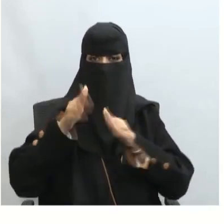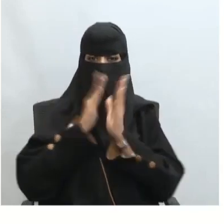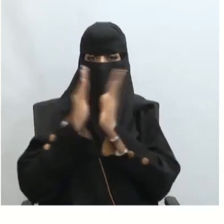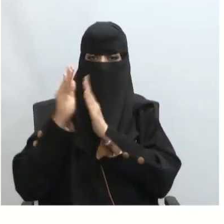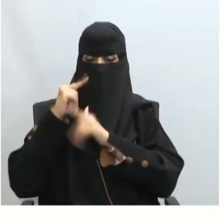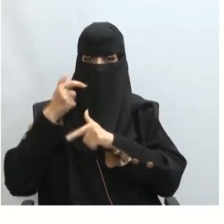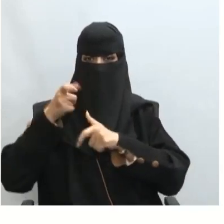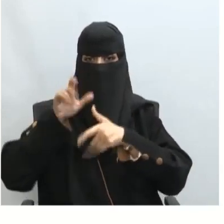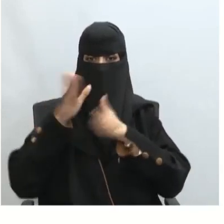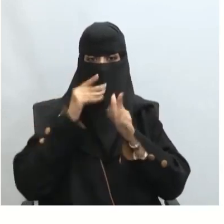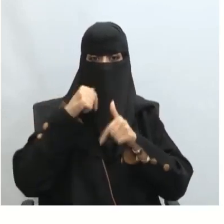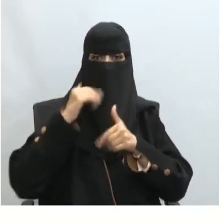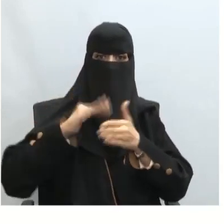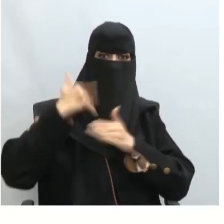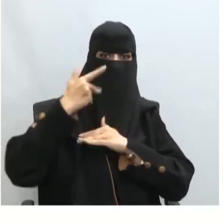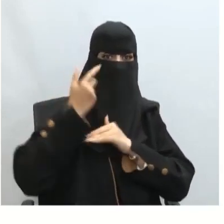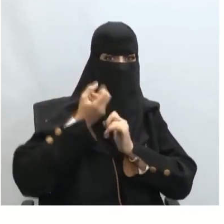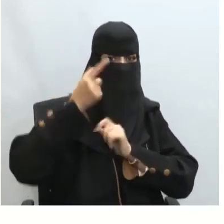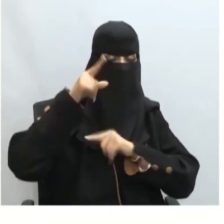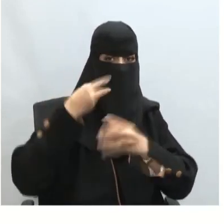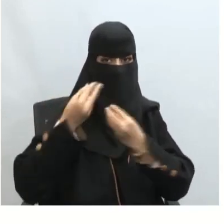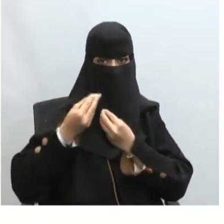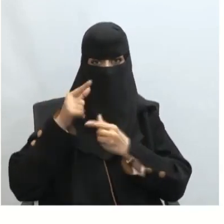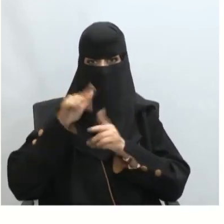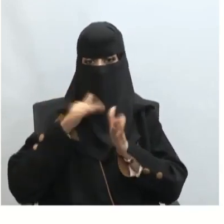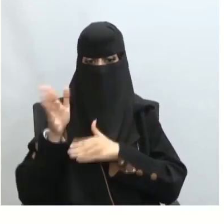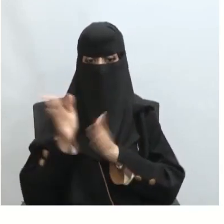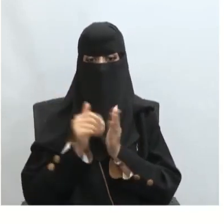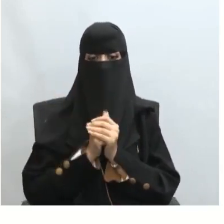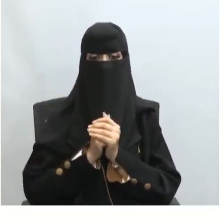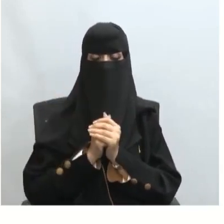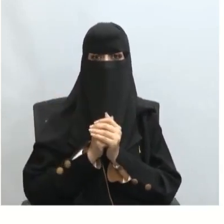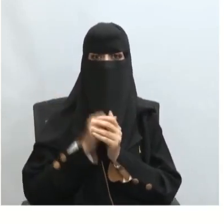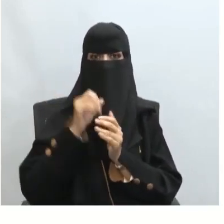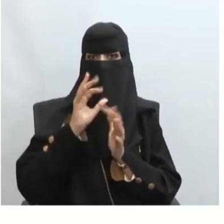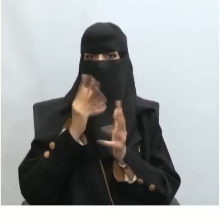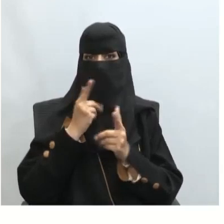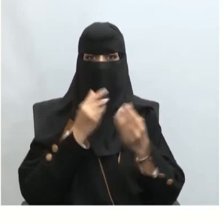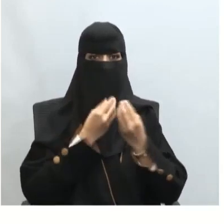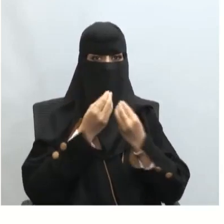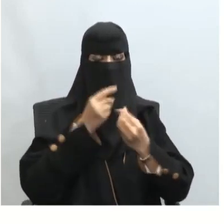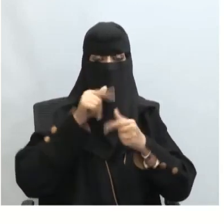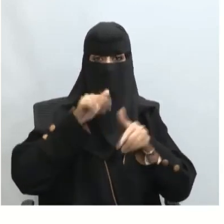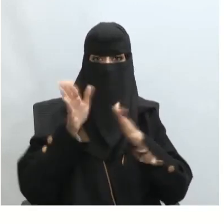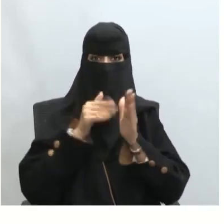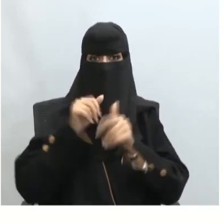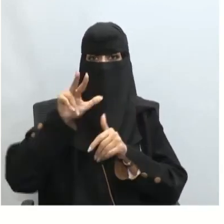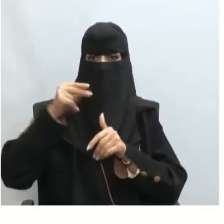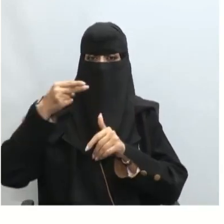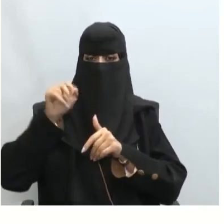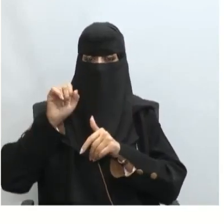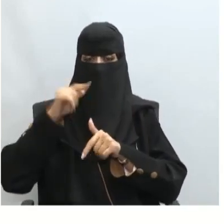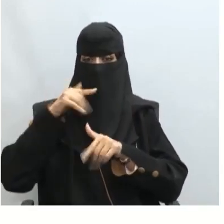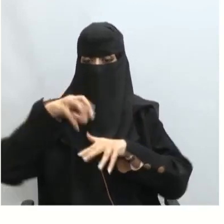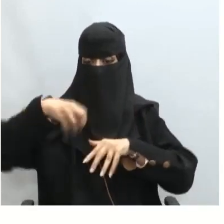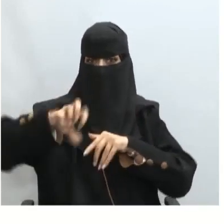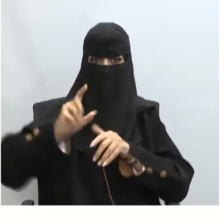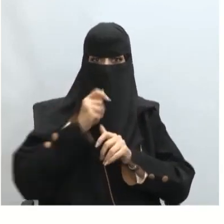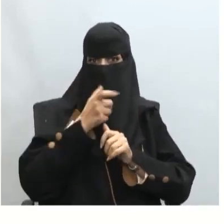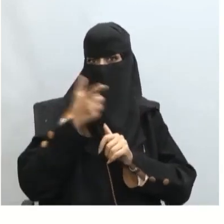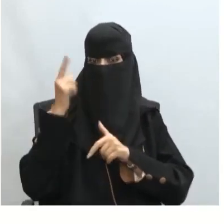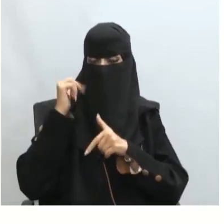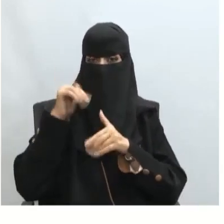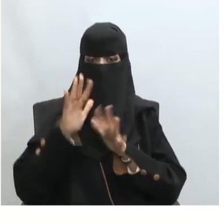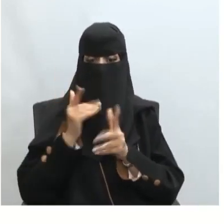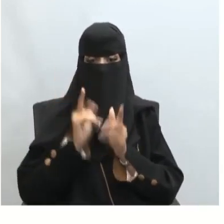العضويه لتوقع نواتج التفاعلات العضويه ما هي التفاعلات العضويه ما هي التصنيفها الذي درسنا سابقا